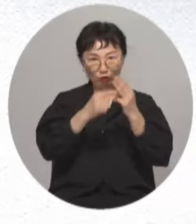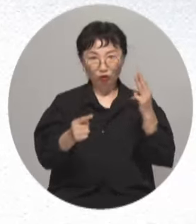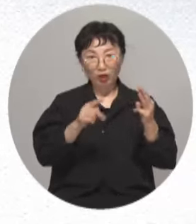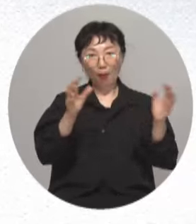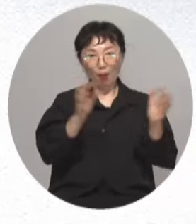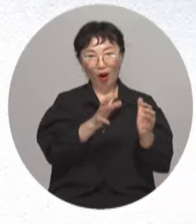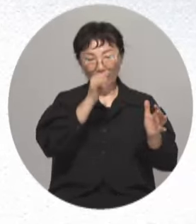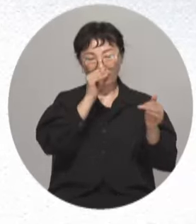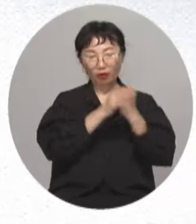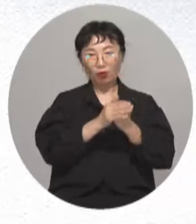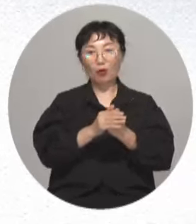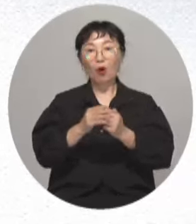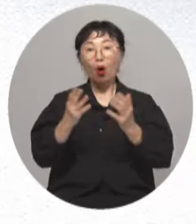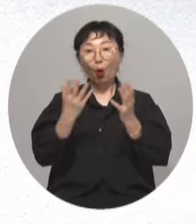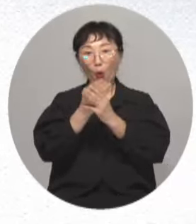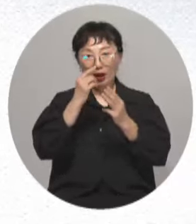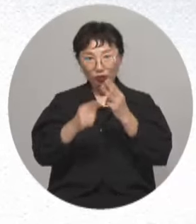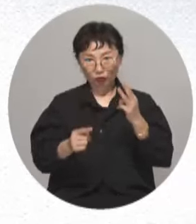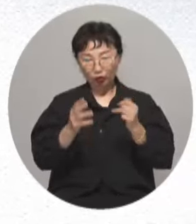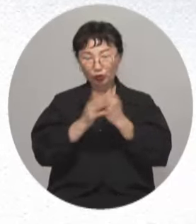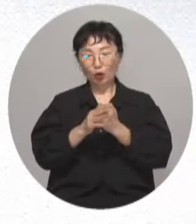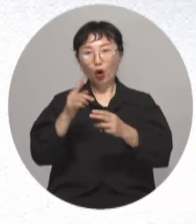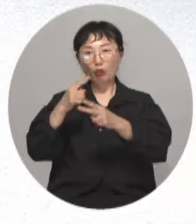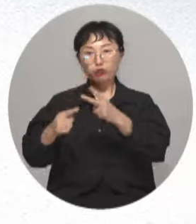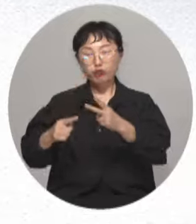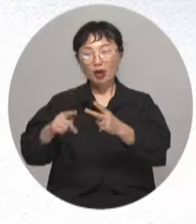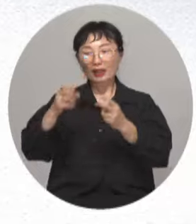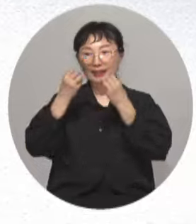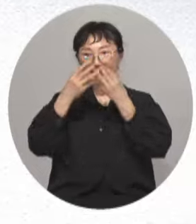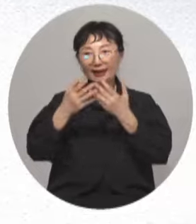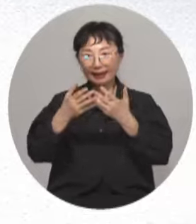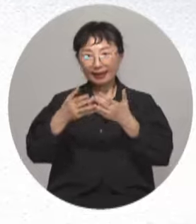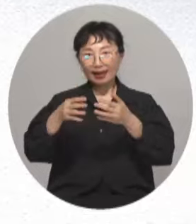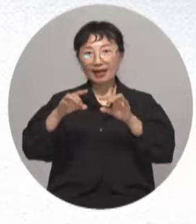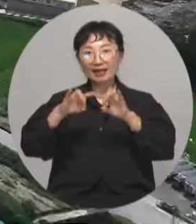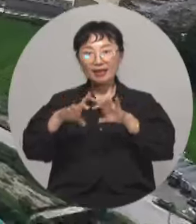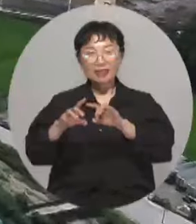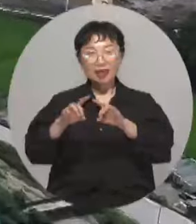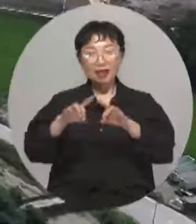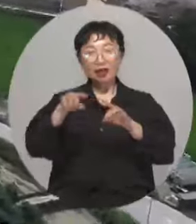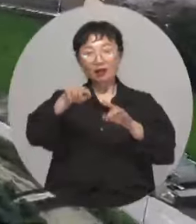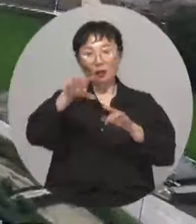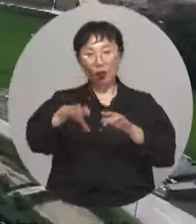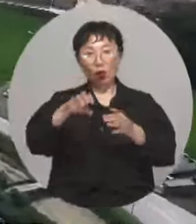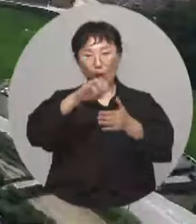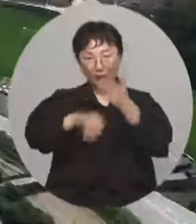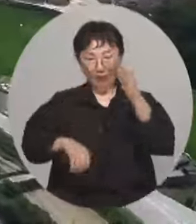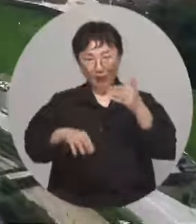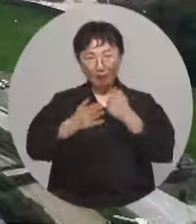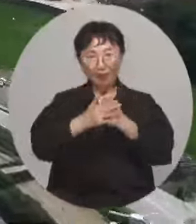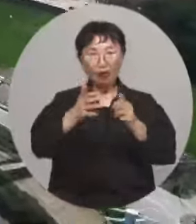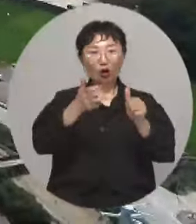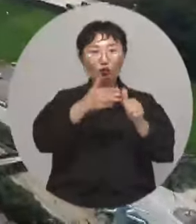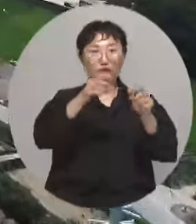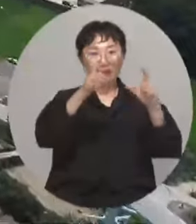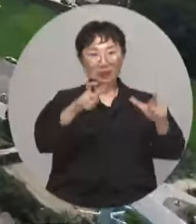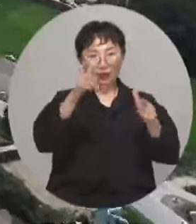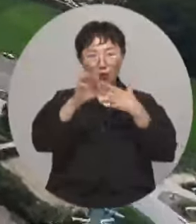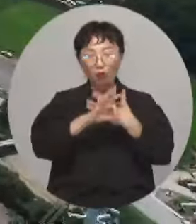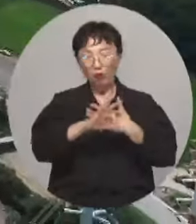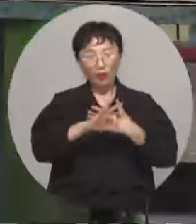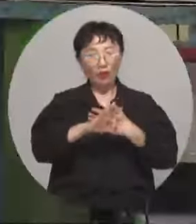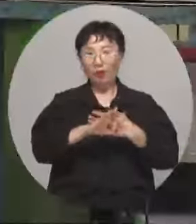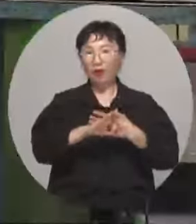완주 산업 단지와 부안 신재생 에너지 단지를 제외하면 돈의 군 지역에는 농공단지 뿐이고 고용인원이